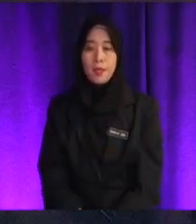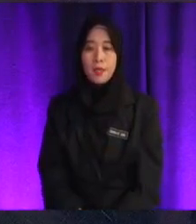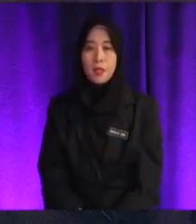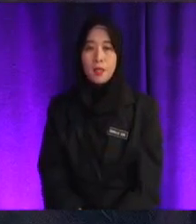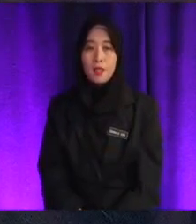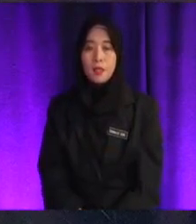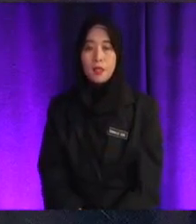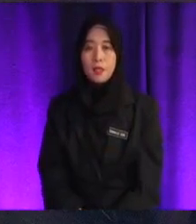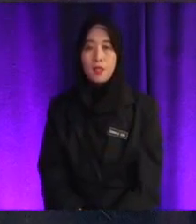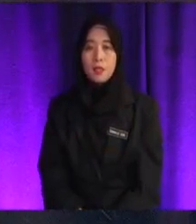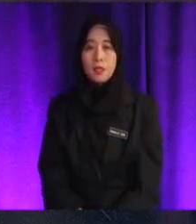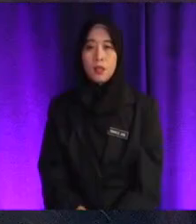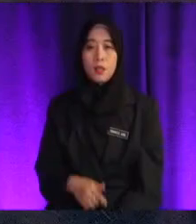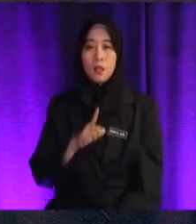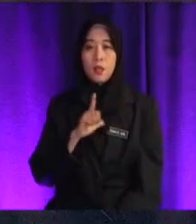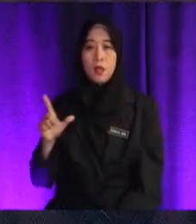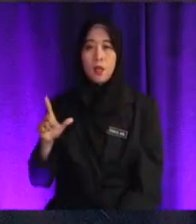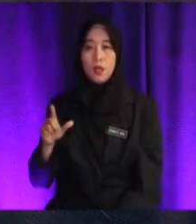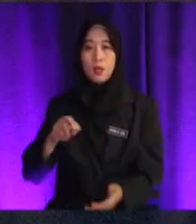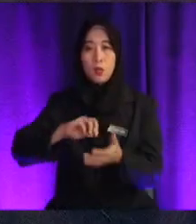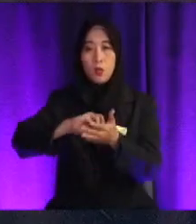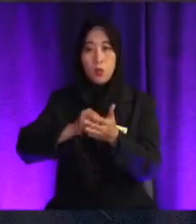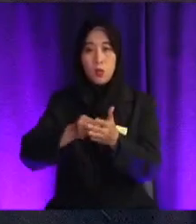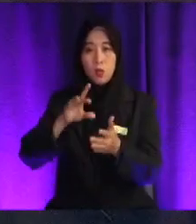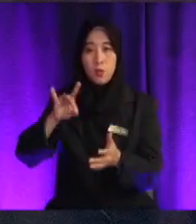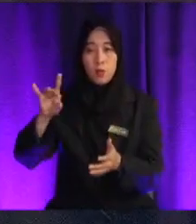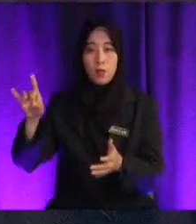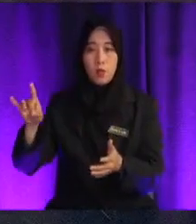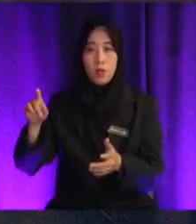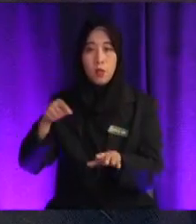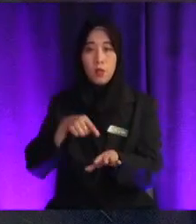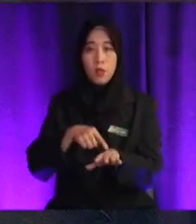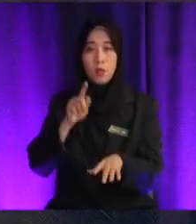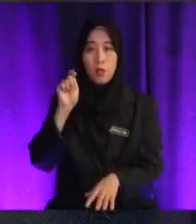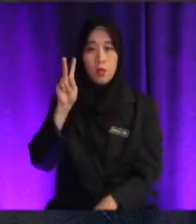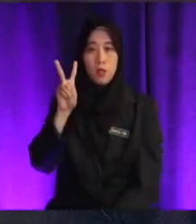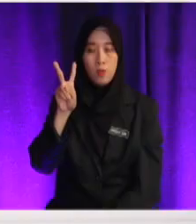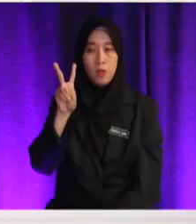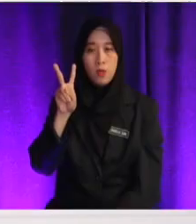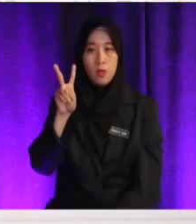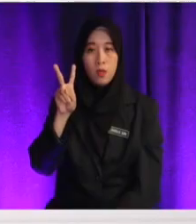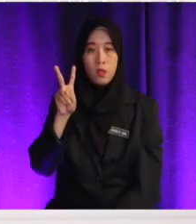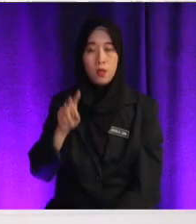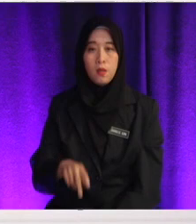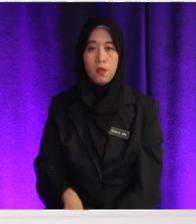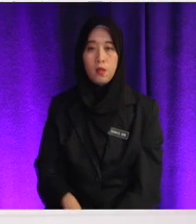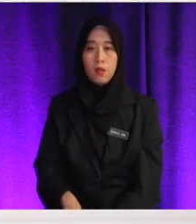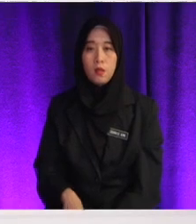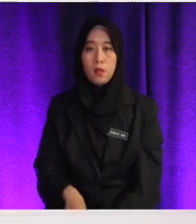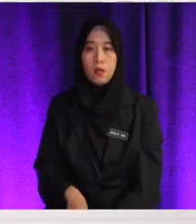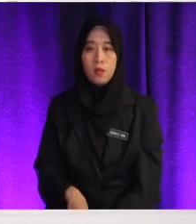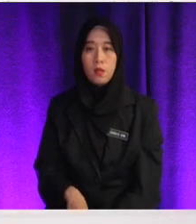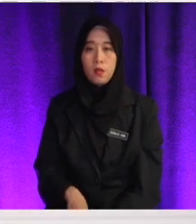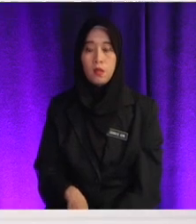pertama sekali, melaras suis pilihan pada kedudukan DCV. Betul ke tak? DCV tu adalah Direct